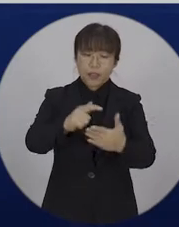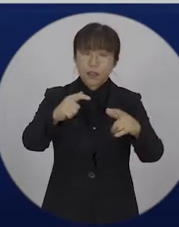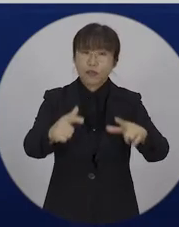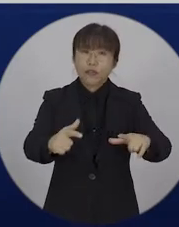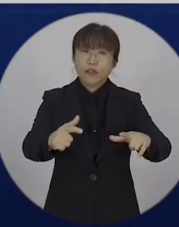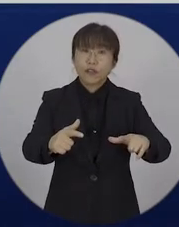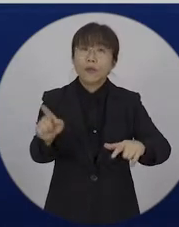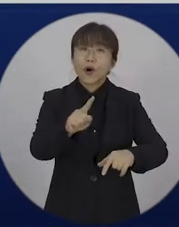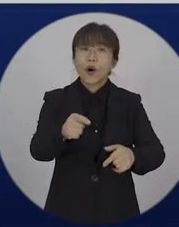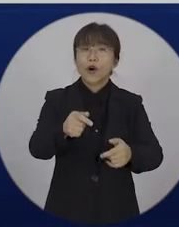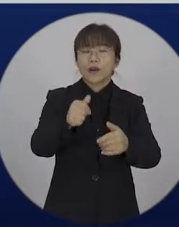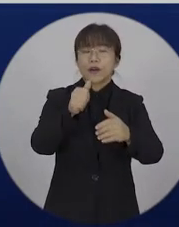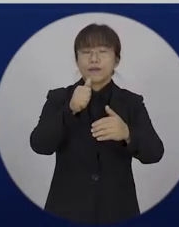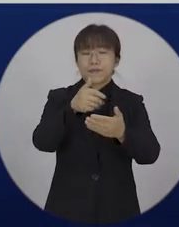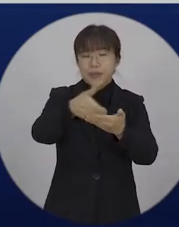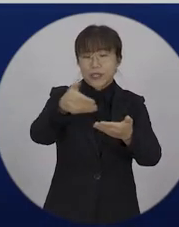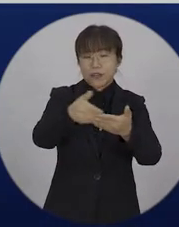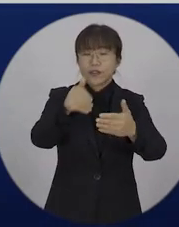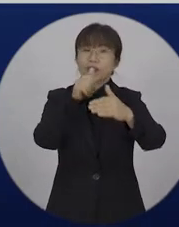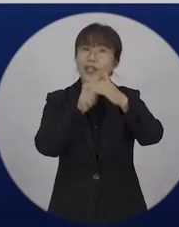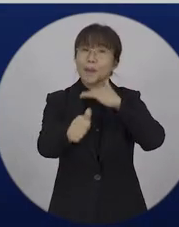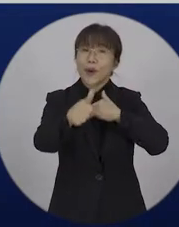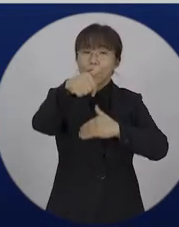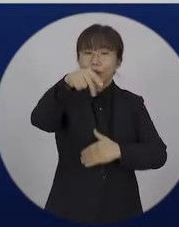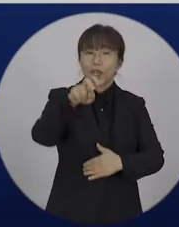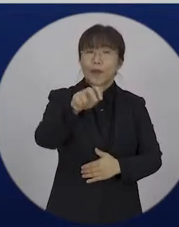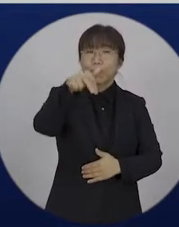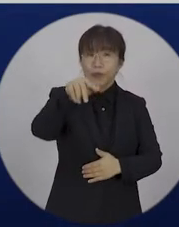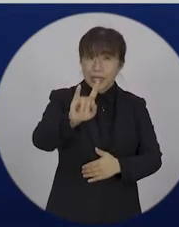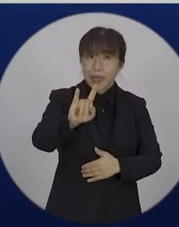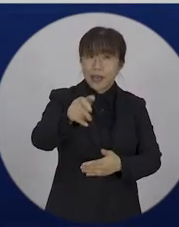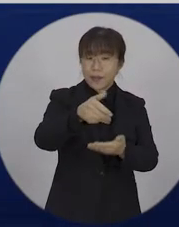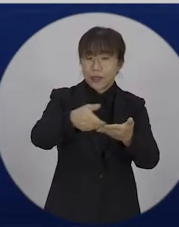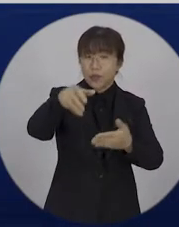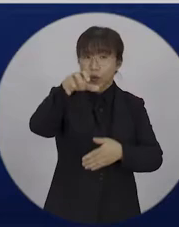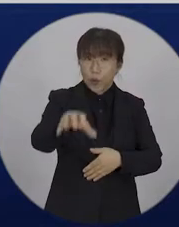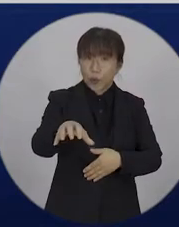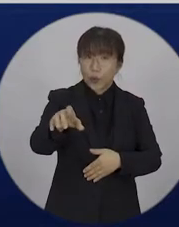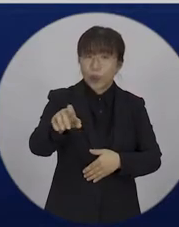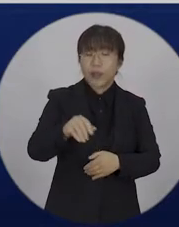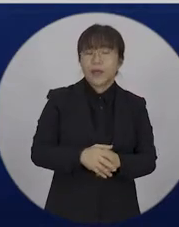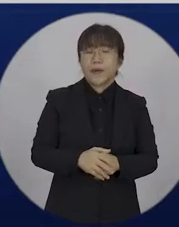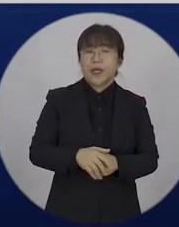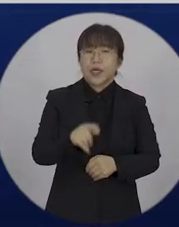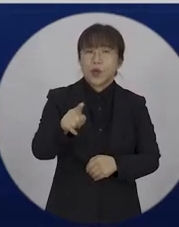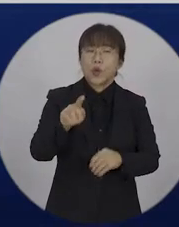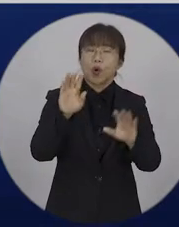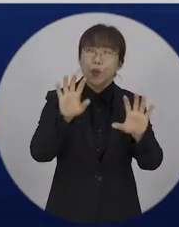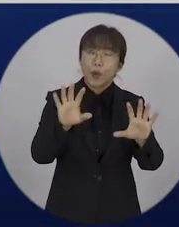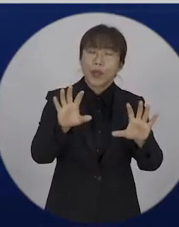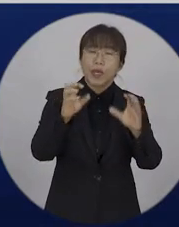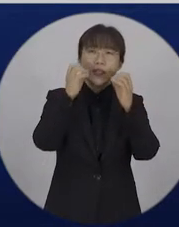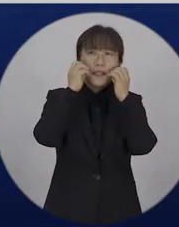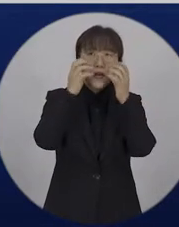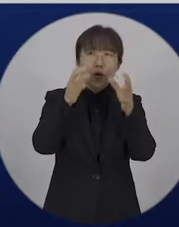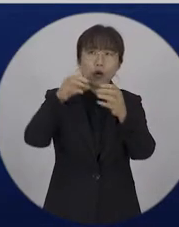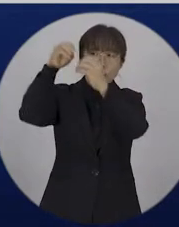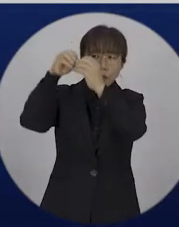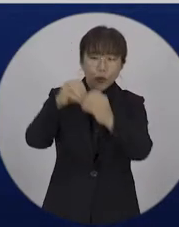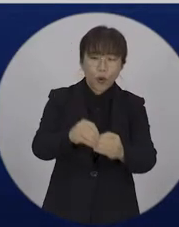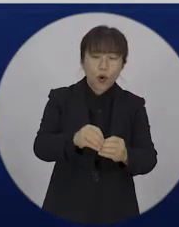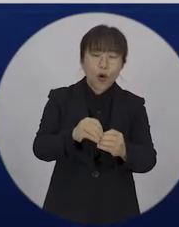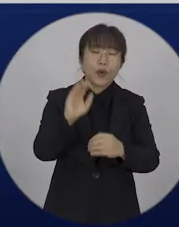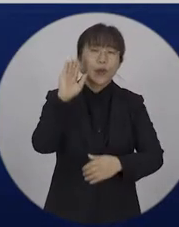강서구의 대표 미술관인 겸재정선미술관에서 겸재정선의 화원을 조명하고 현대적으로 재해석해